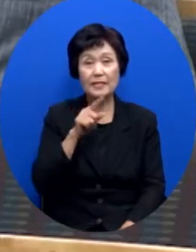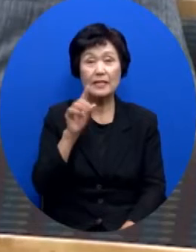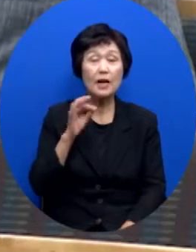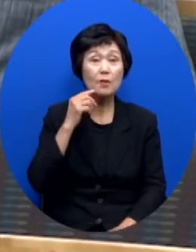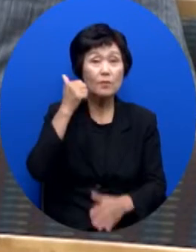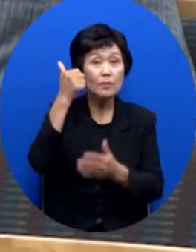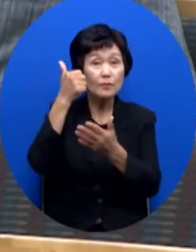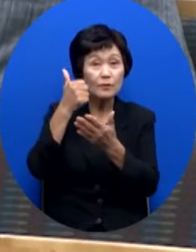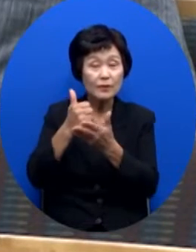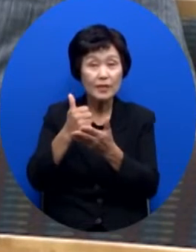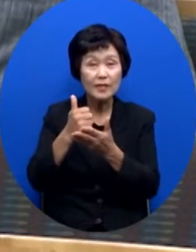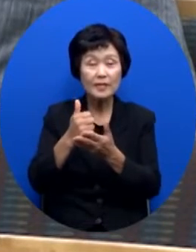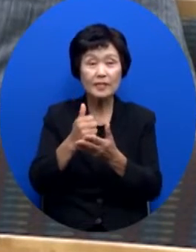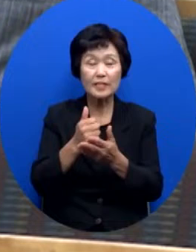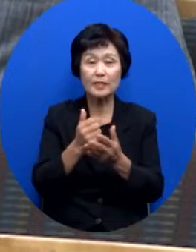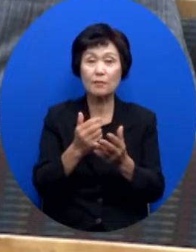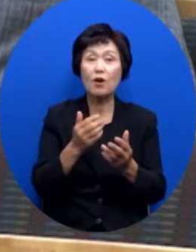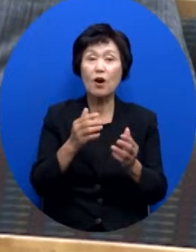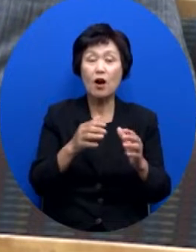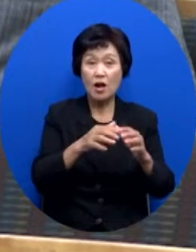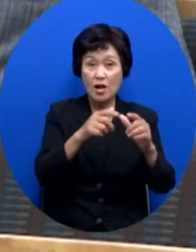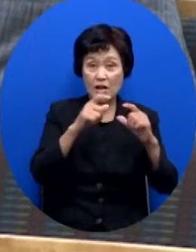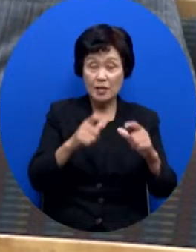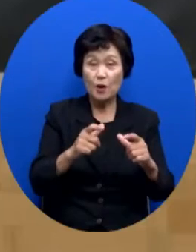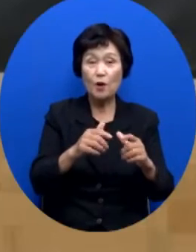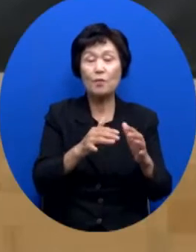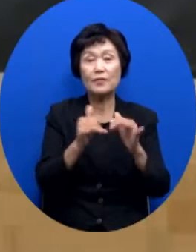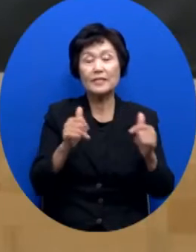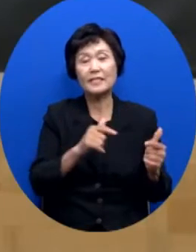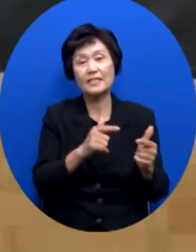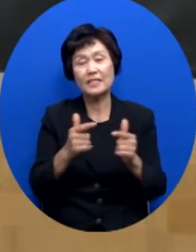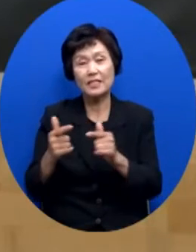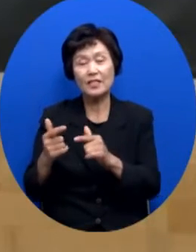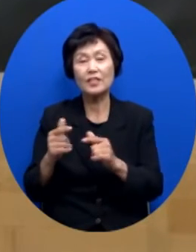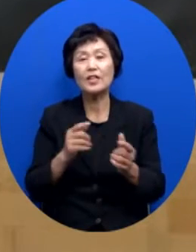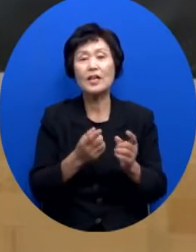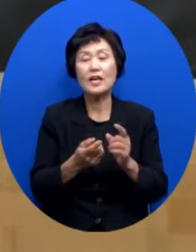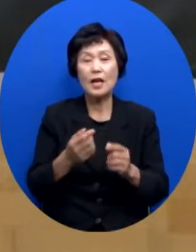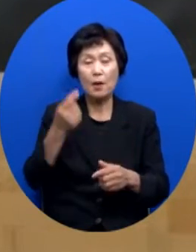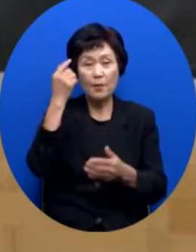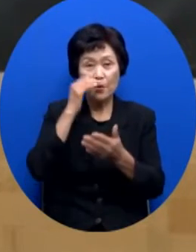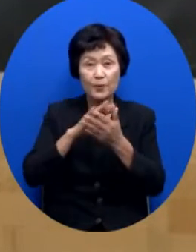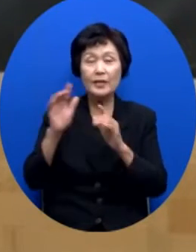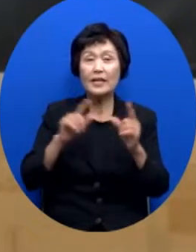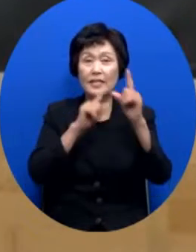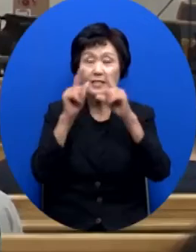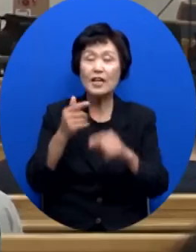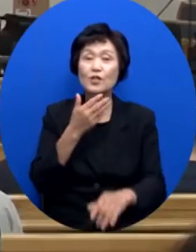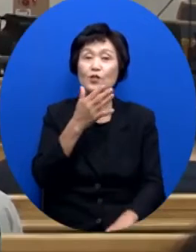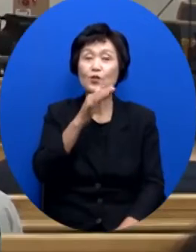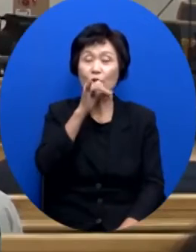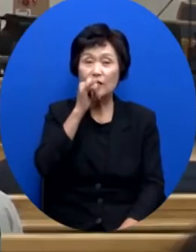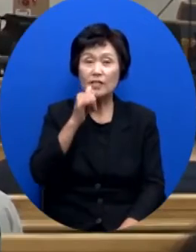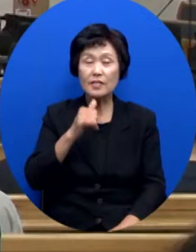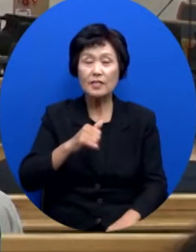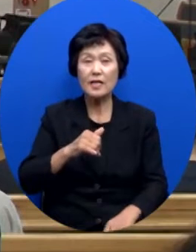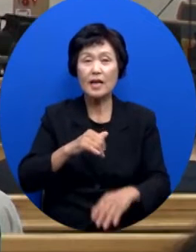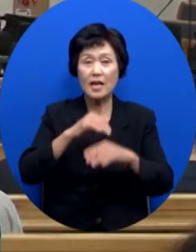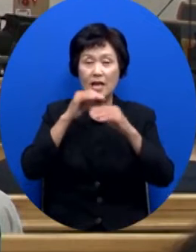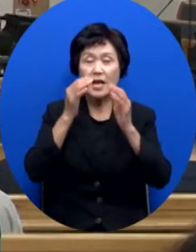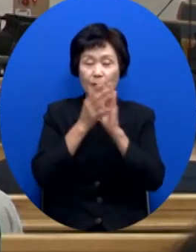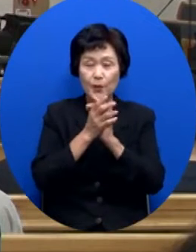목사는 도민들이 서로 화합하고 평안한 삶을 살아갈 수 있도록 온 교회가 한마음으로 기도해야 한다고